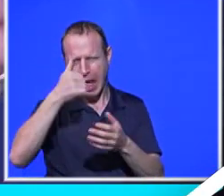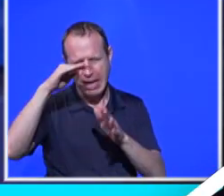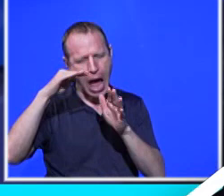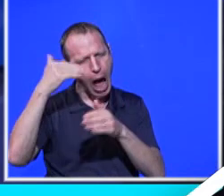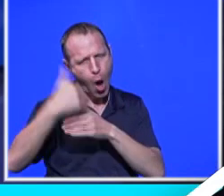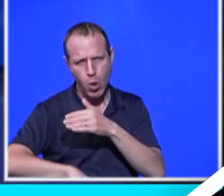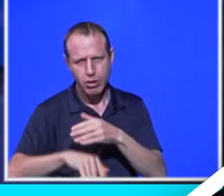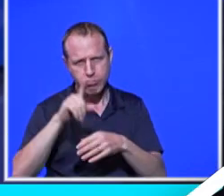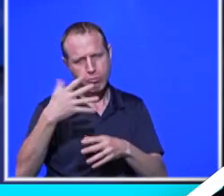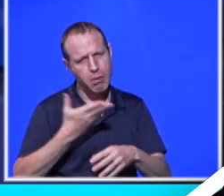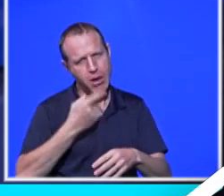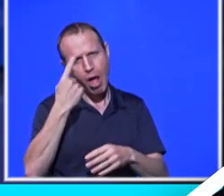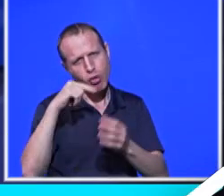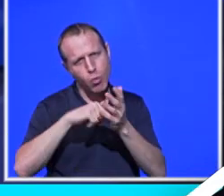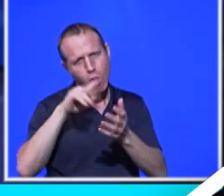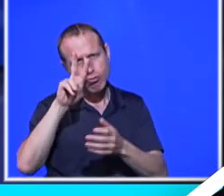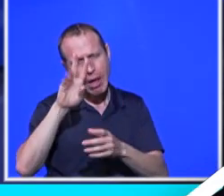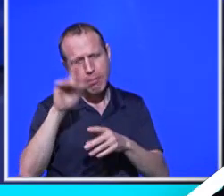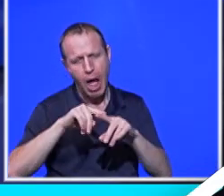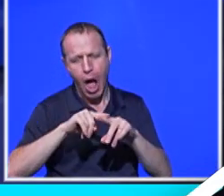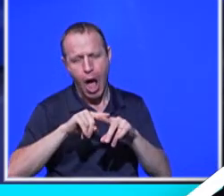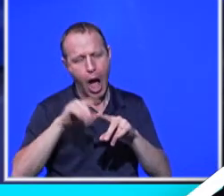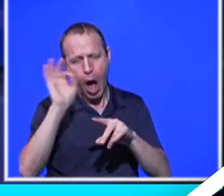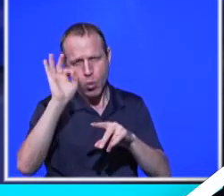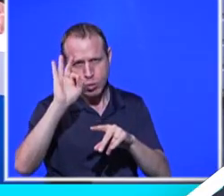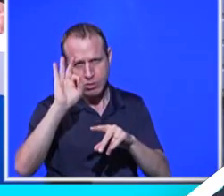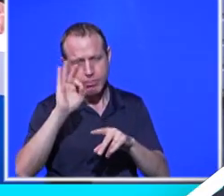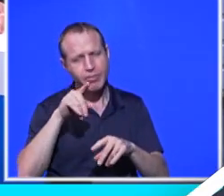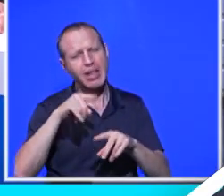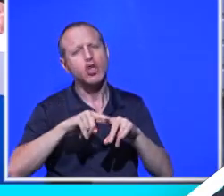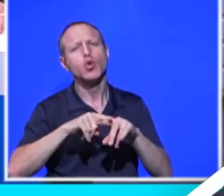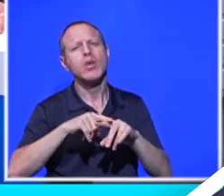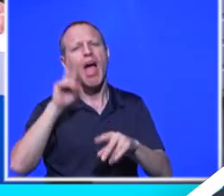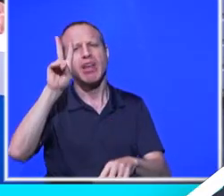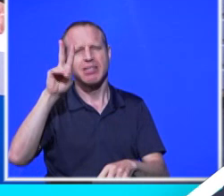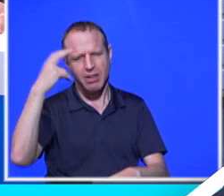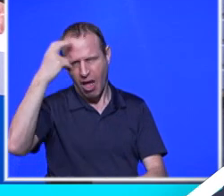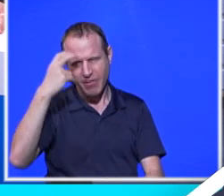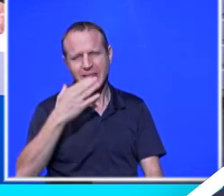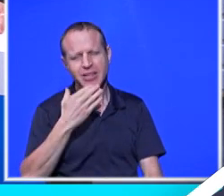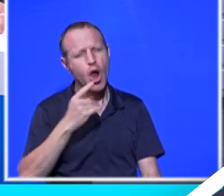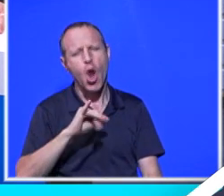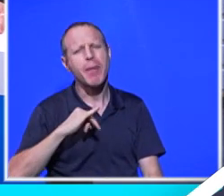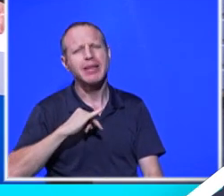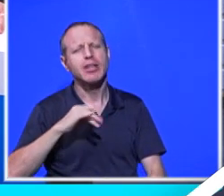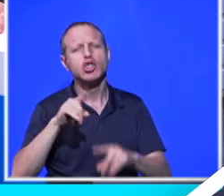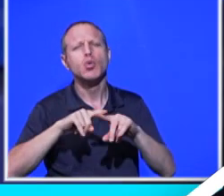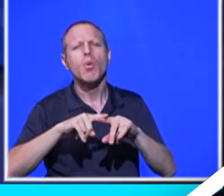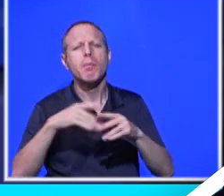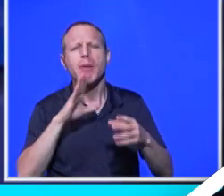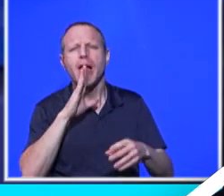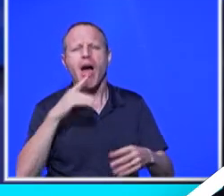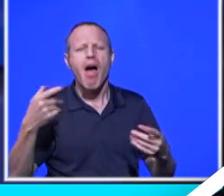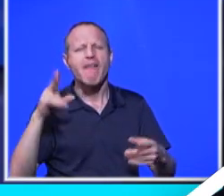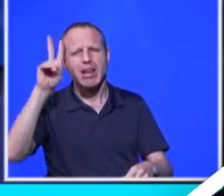לאיזה 1.2% או משהו כזה, זה הסוגיה הפלסטינית. זה הסוגיה הפלסטינית. ערבי ישראל כבר לא מעניינת אותם הסוגיה הפלסטינית, כי יש להם את